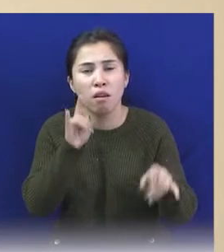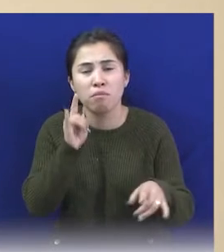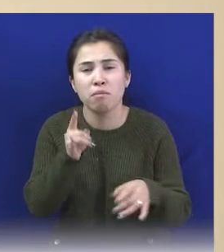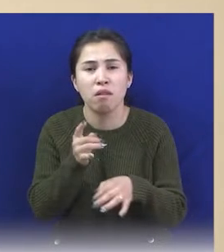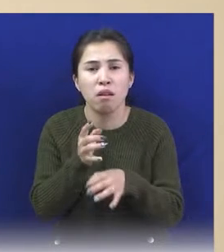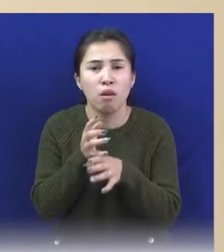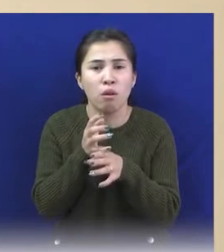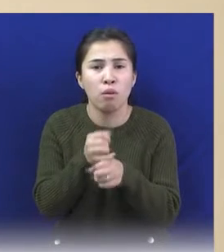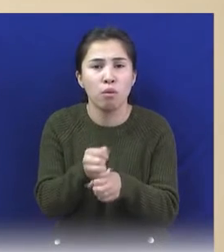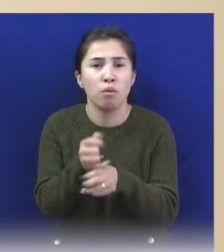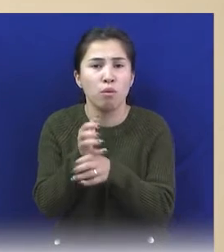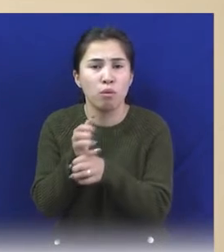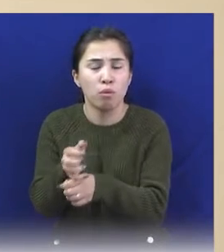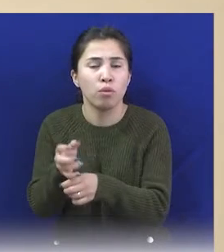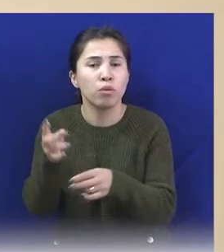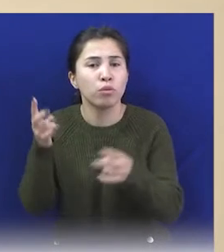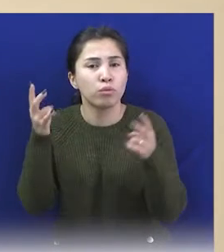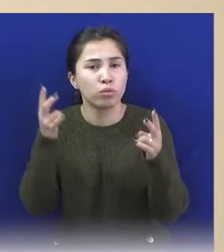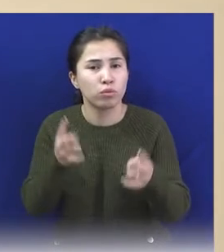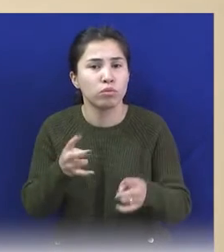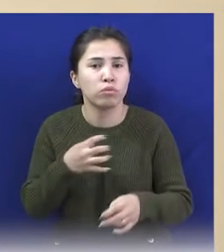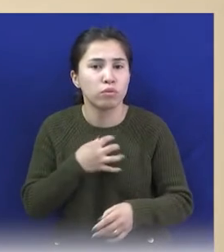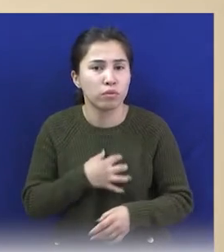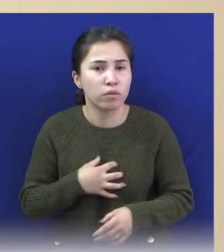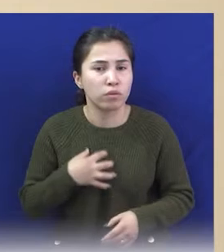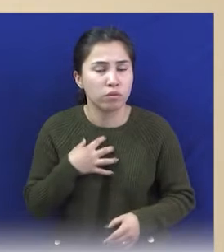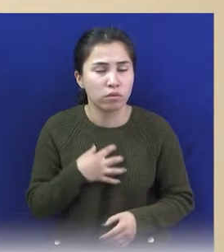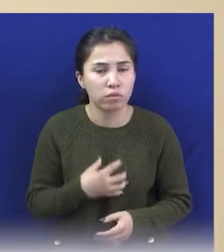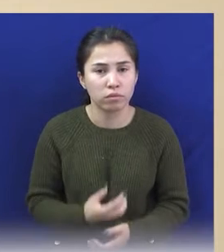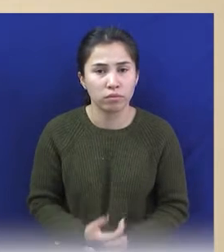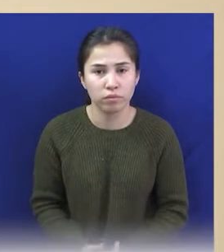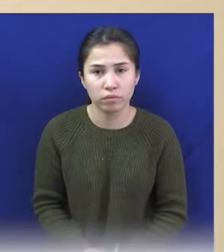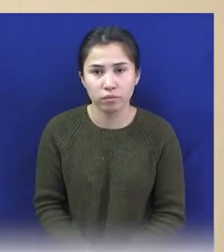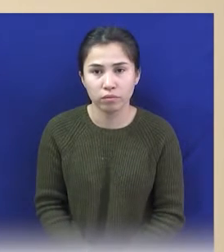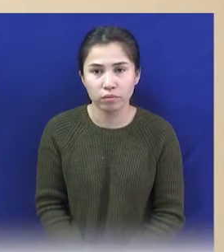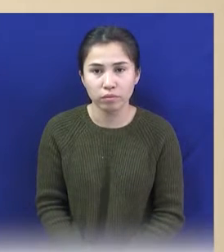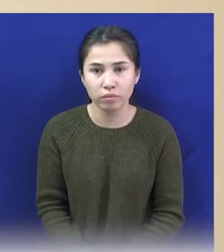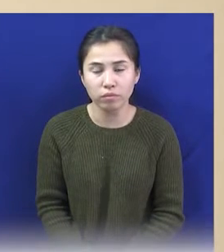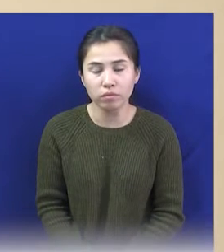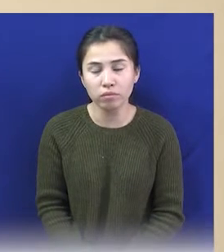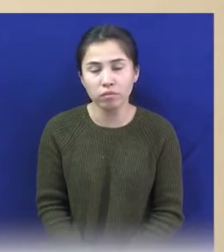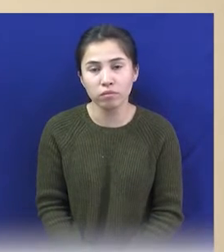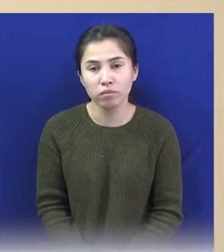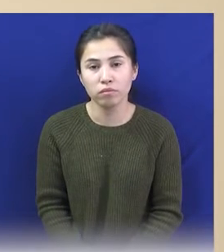необходимо достичь таких показателей в соответствующих отраслях: сельское хозяйство 104%,